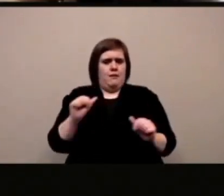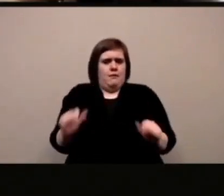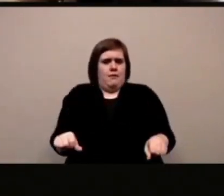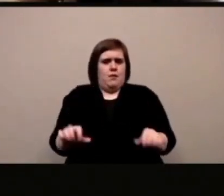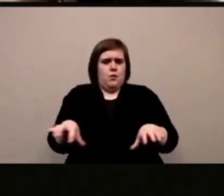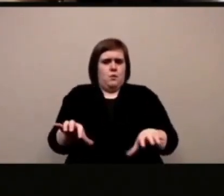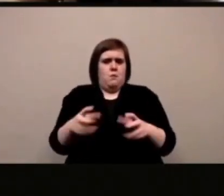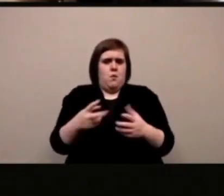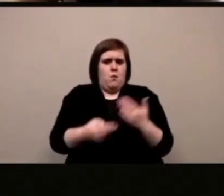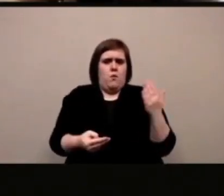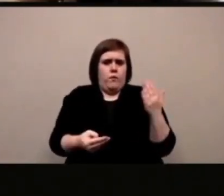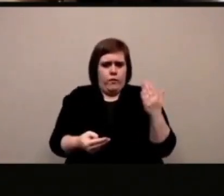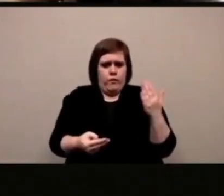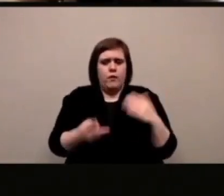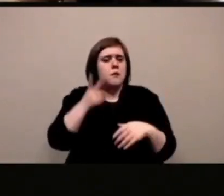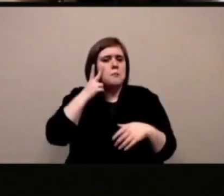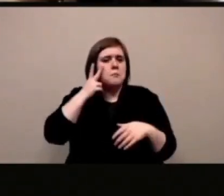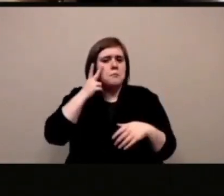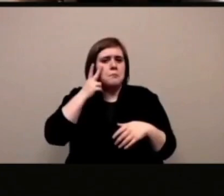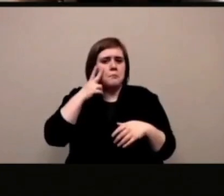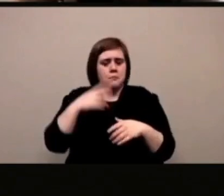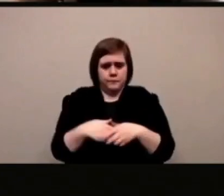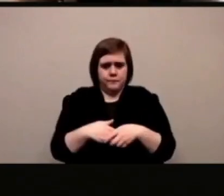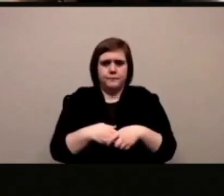はいでは